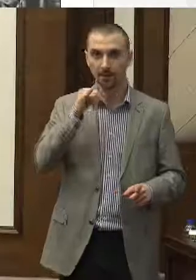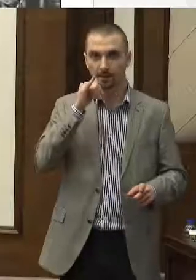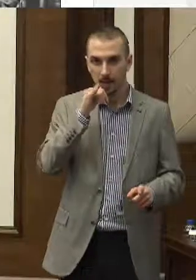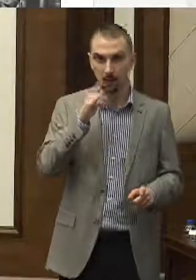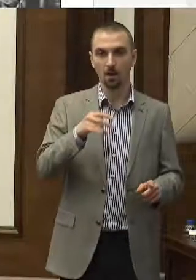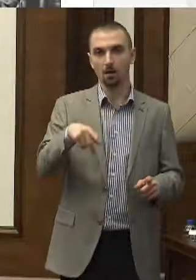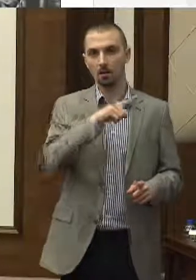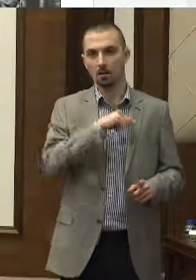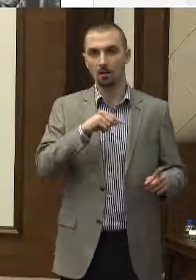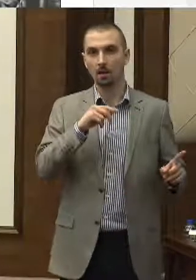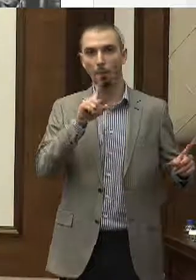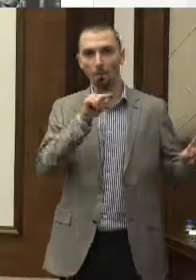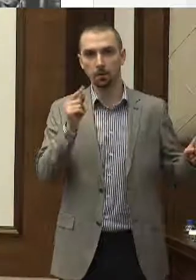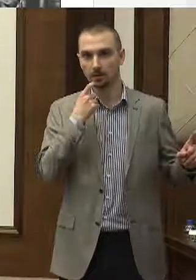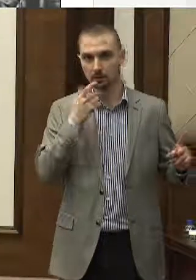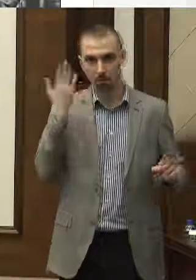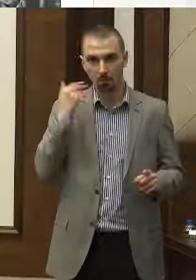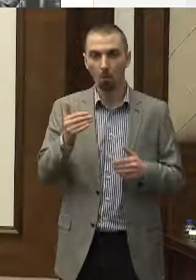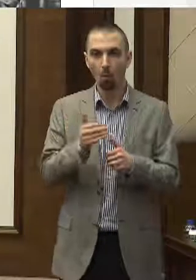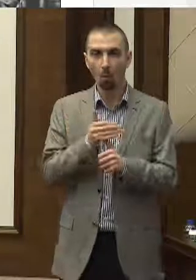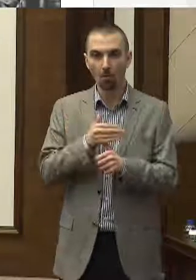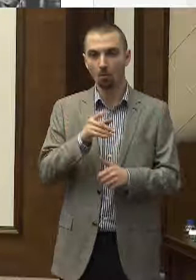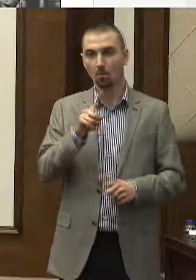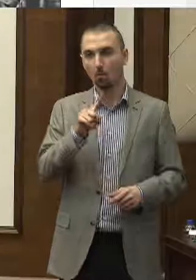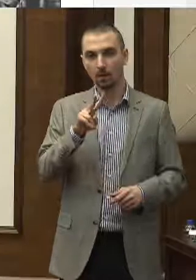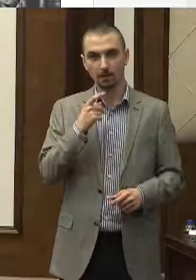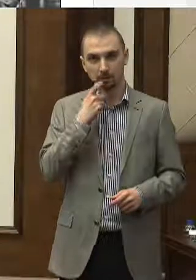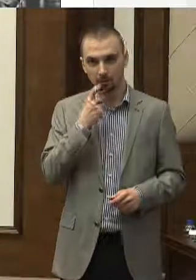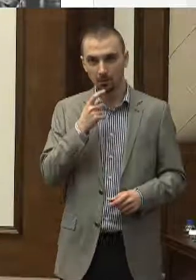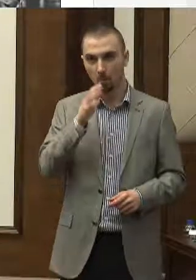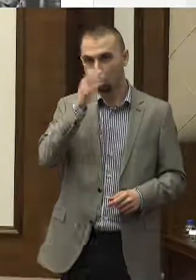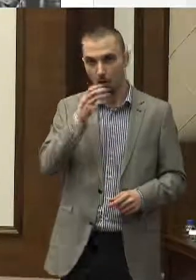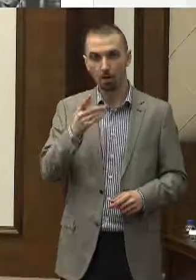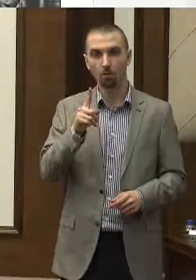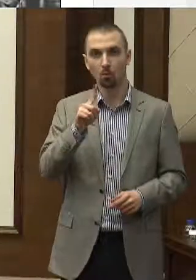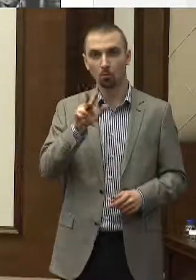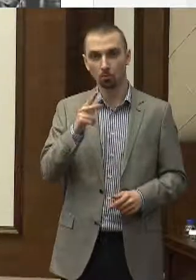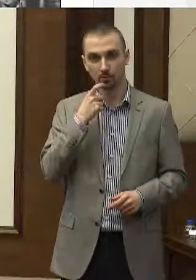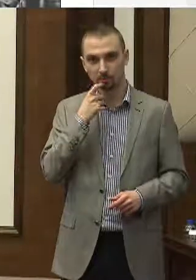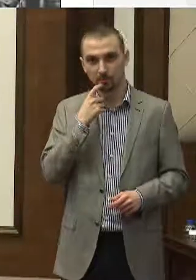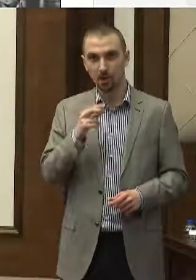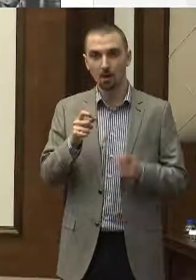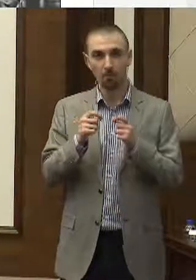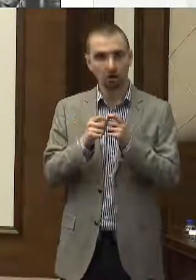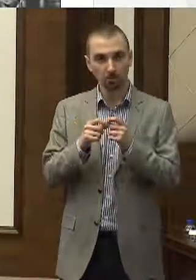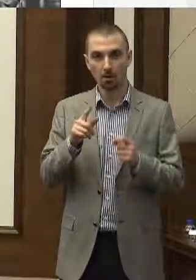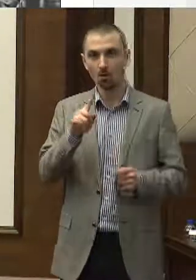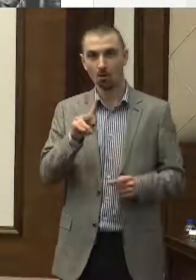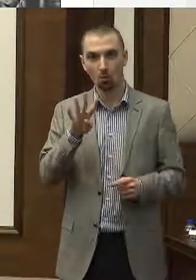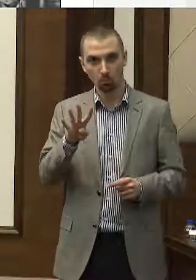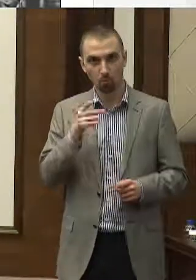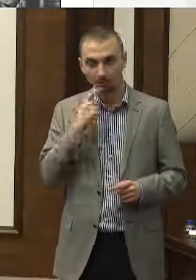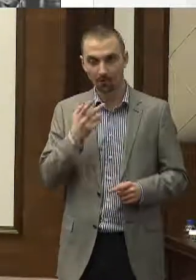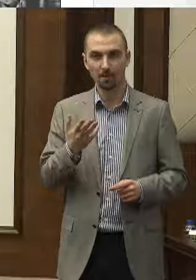Slovenya'dan 11 yıl, Romanya'dan 12 yıl, Bulgaristan'dan 13 yıl, Belçika'dan 14 yıl,